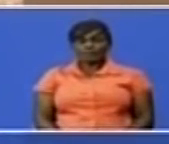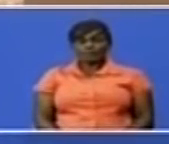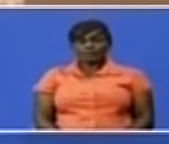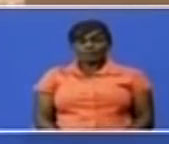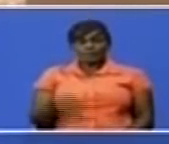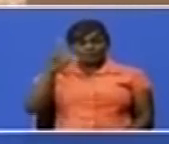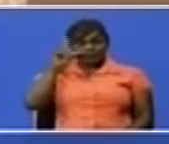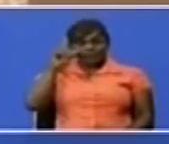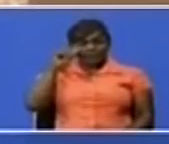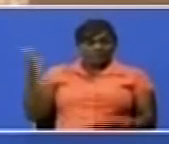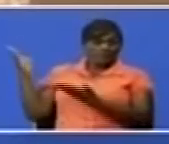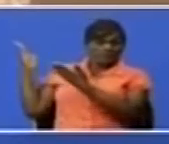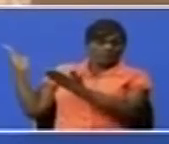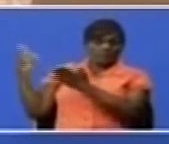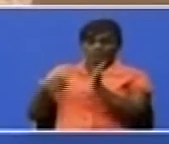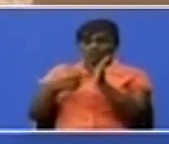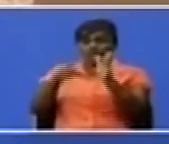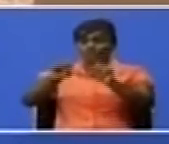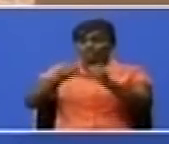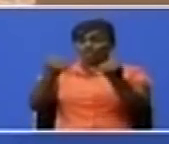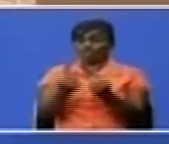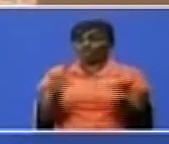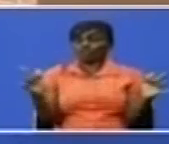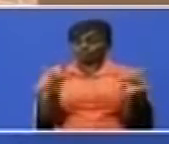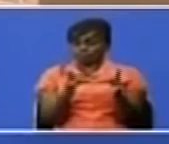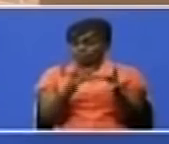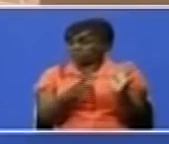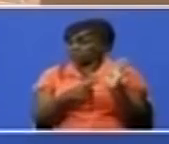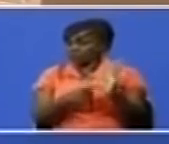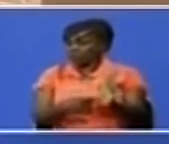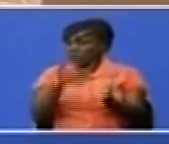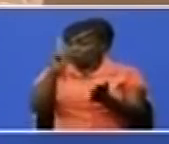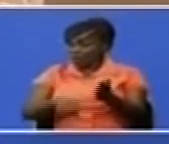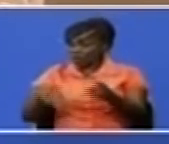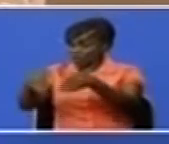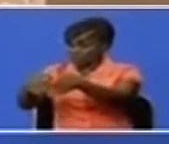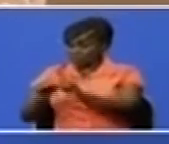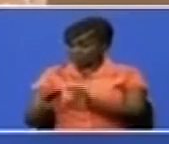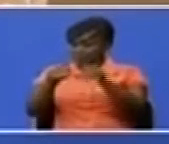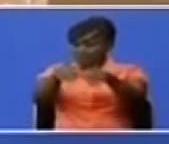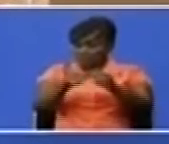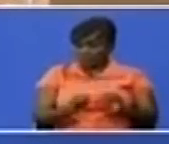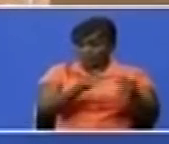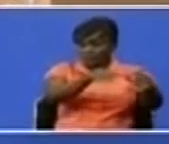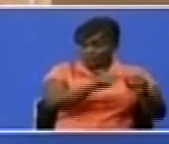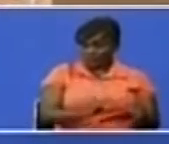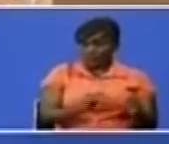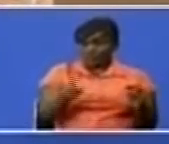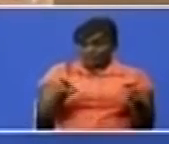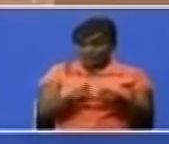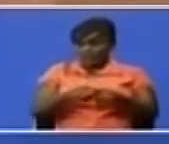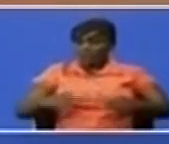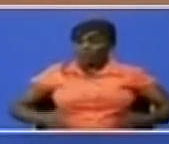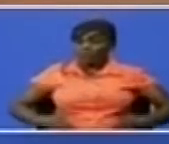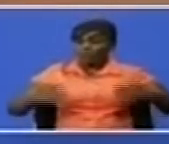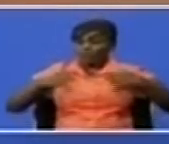Ni picha zilizoenezwa kupitia mitandao ya kijamii. Picha zinazoonyesha makaburi yaliyochimbwa kiholela yakiwa yamefukia